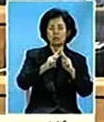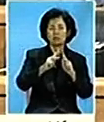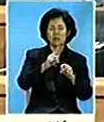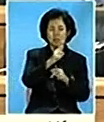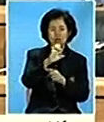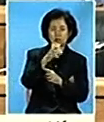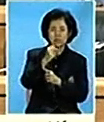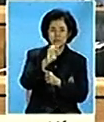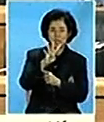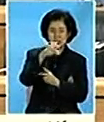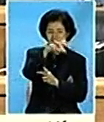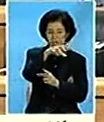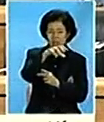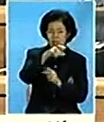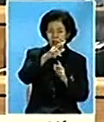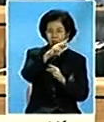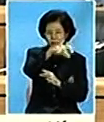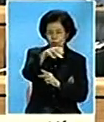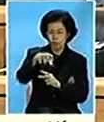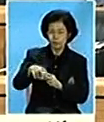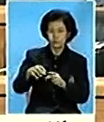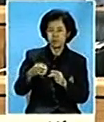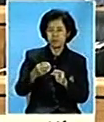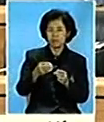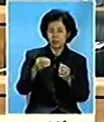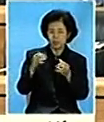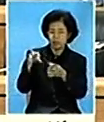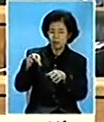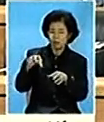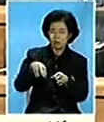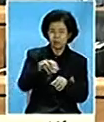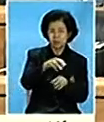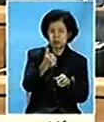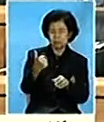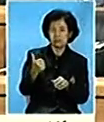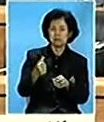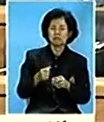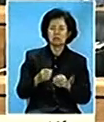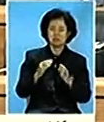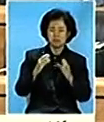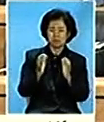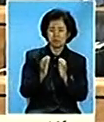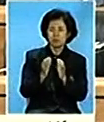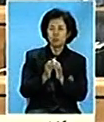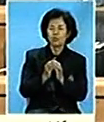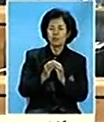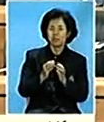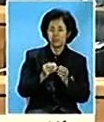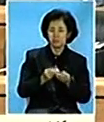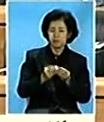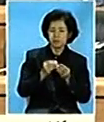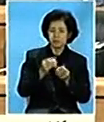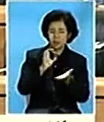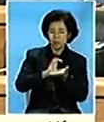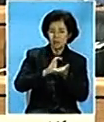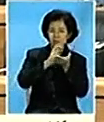กรมแล้วก็มีหน่วยงานอื่นๆอีกรวมทั้งรัฐวิสาหกิจงบประมาณก็จะไปลงสู่ในพื้นที่